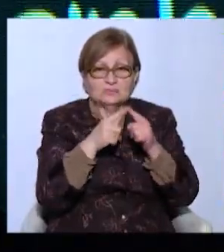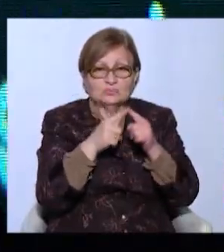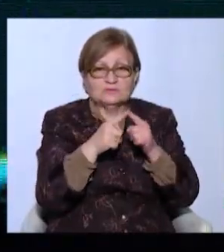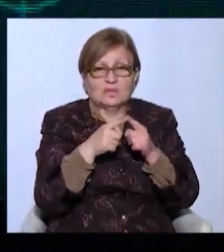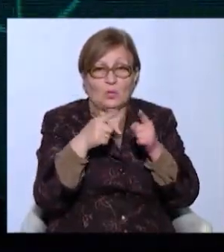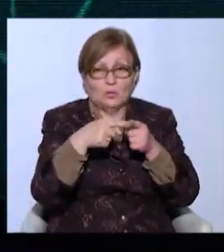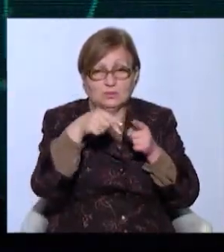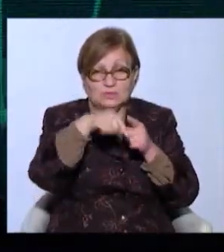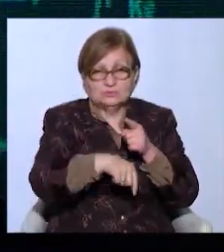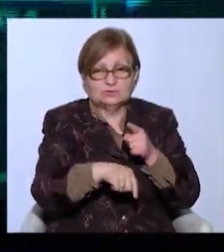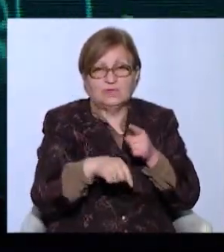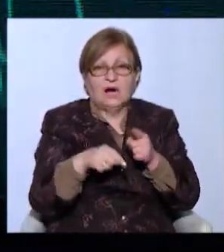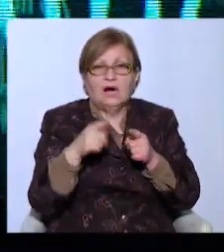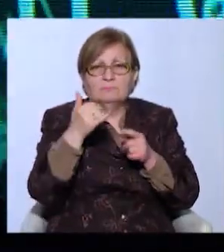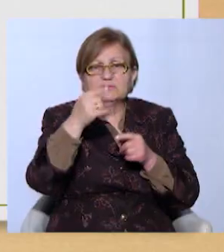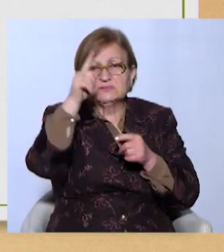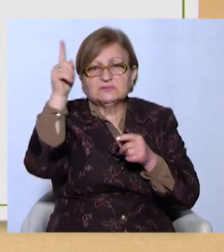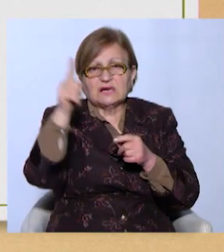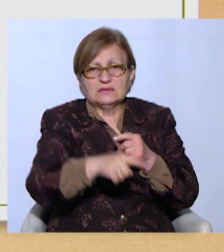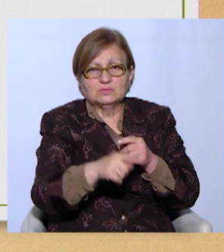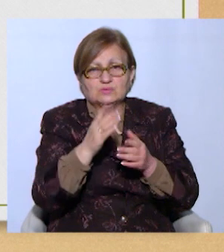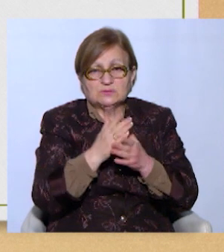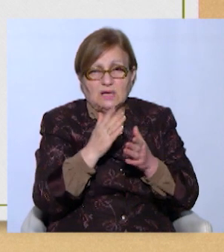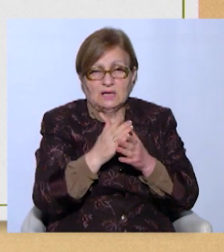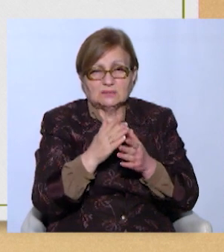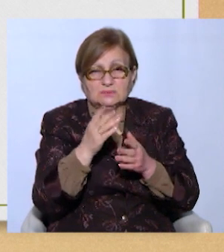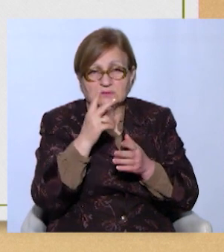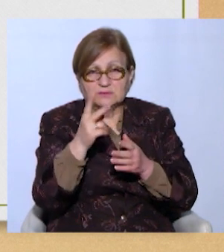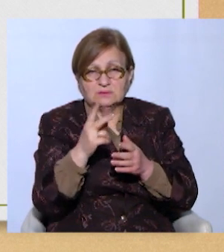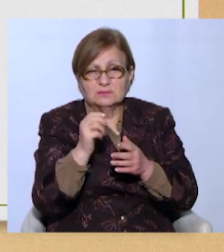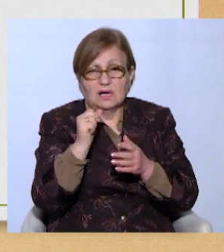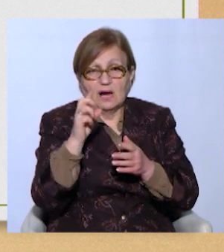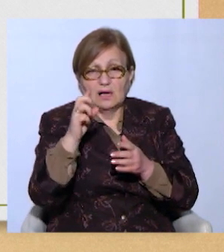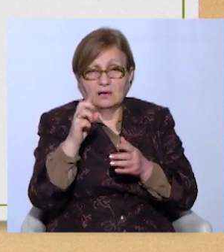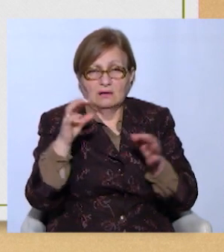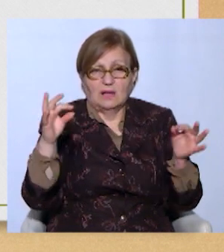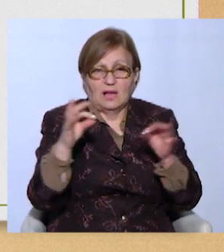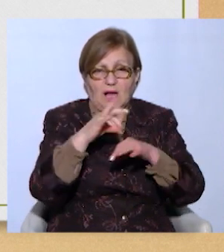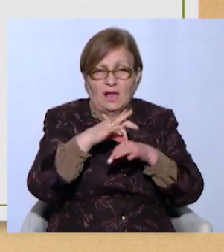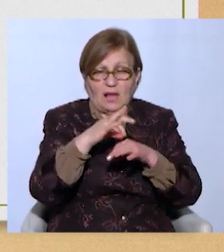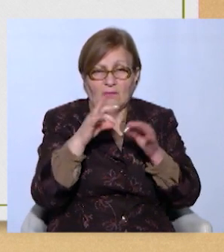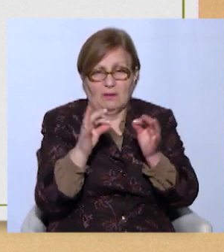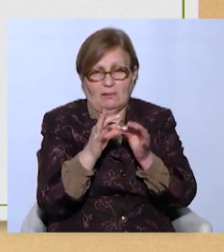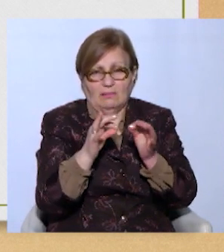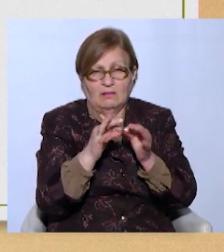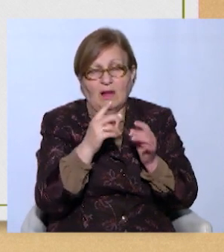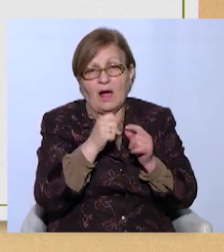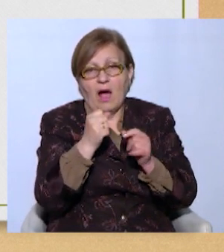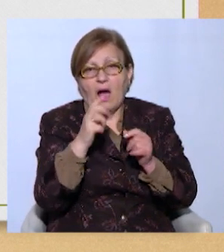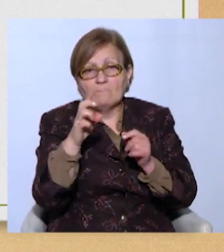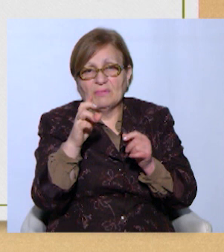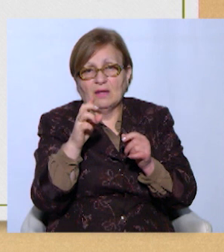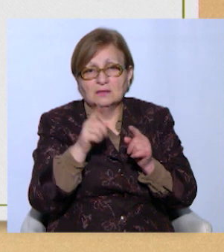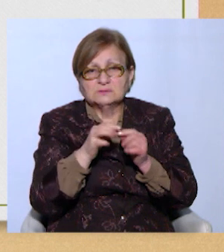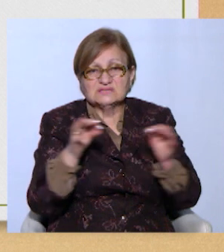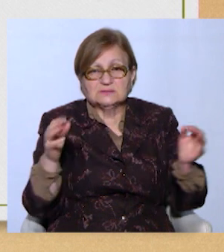რომელთა რადიუსებია 3 და 10. ეს წრეწირები ამ კუთხის ერთ-ერთ გვერდს ადაბე წერტილებში ეხებიან, იპოვეთ აბეს სიგრძე.